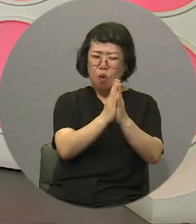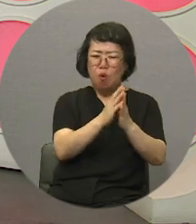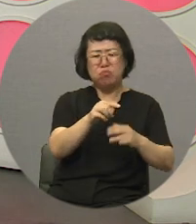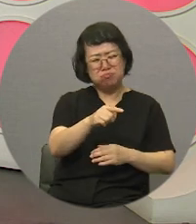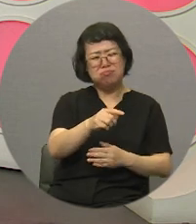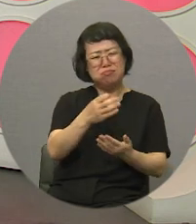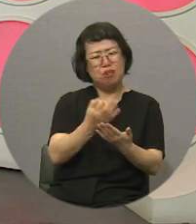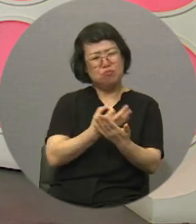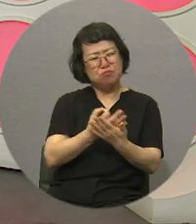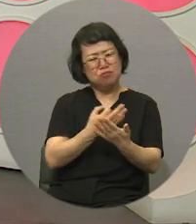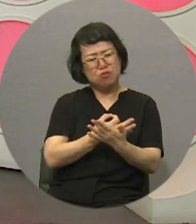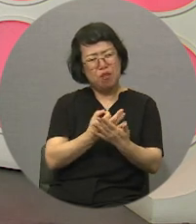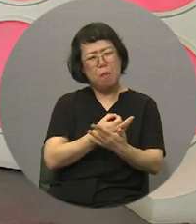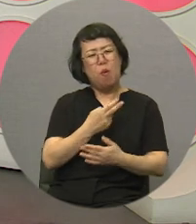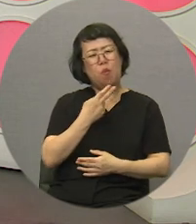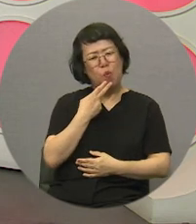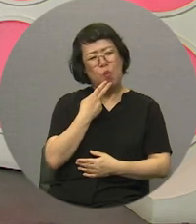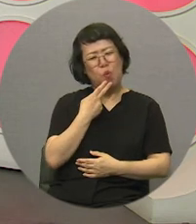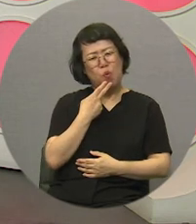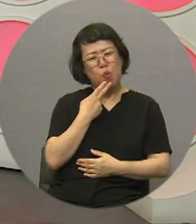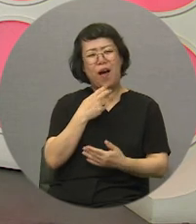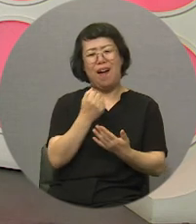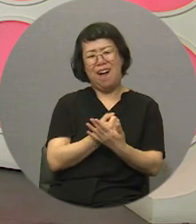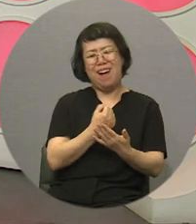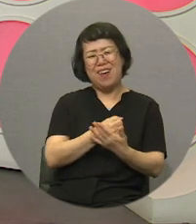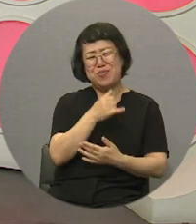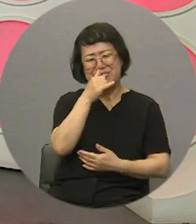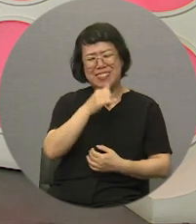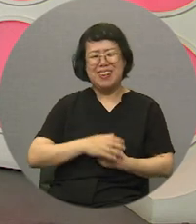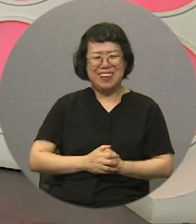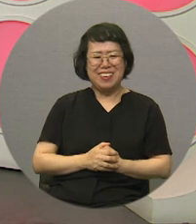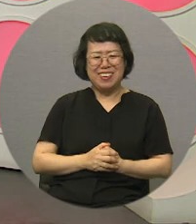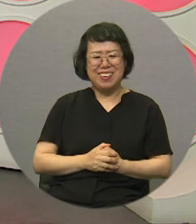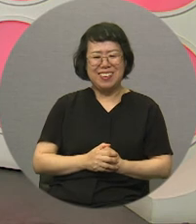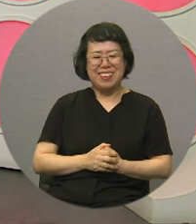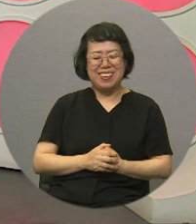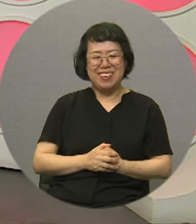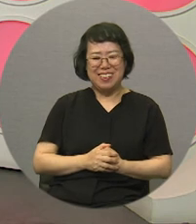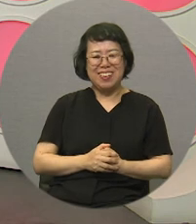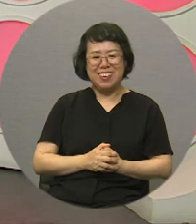자, 또 감동사연 많이 보내주시면 감사할 것 같습니다. 네,